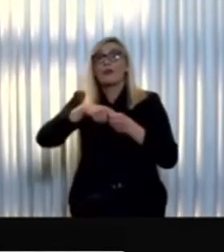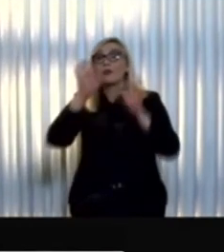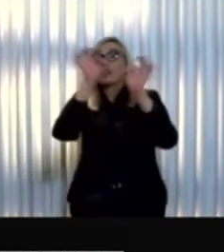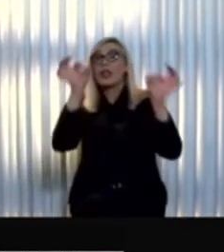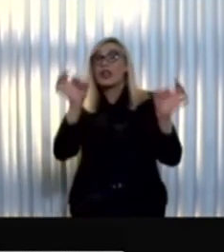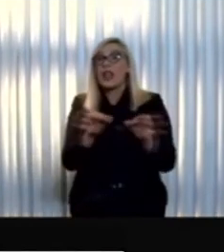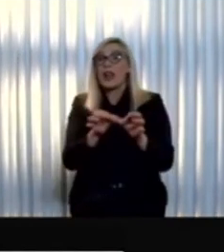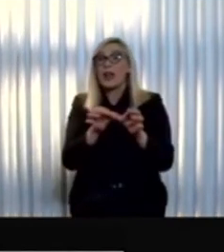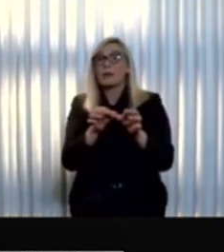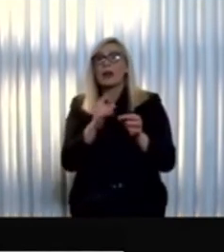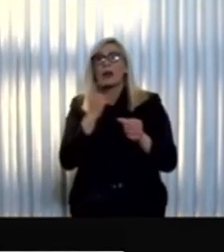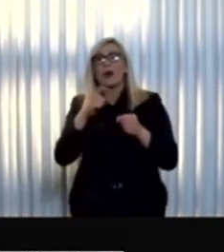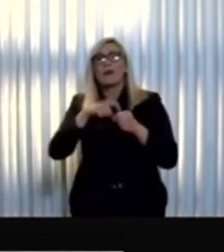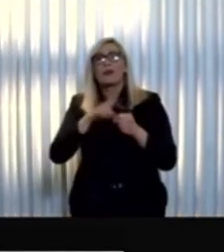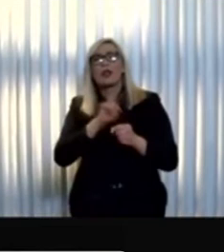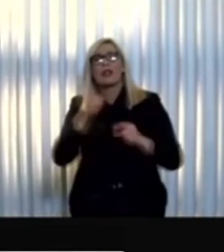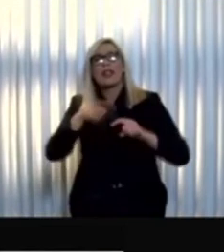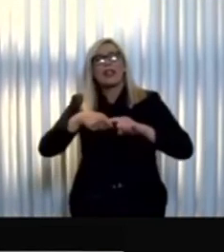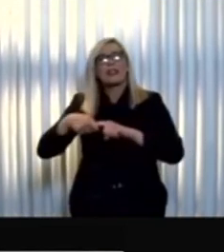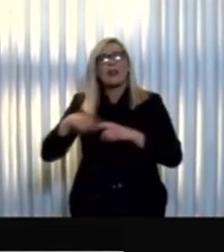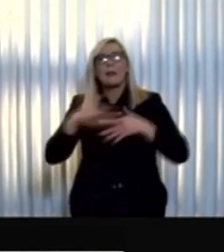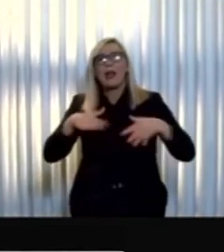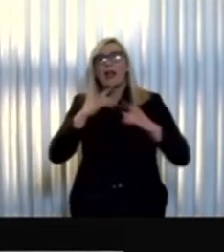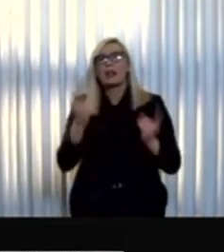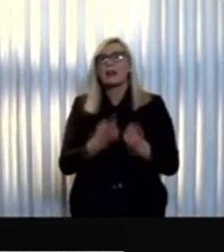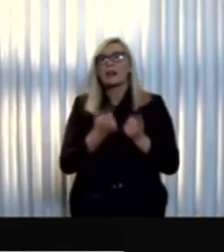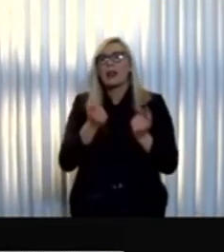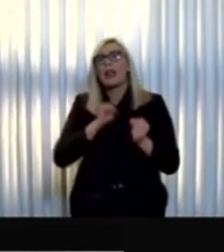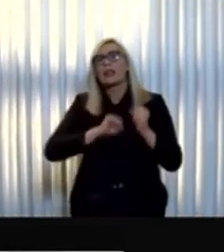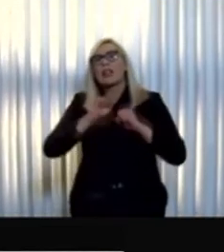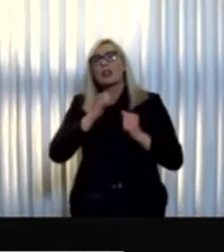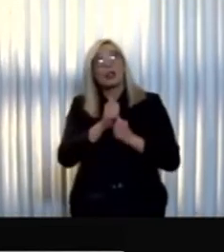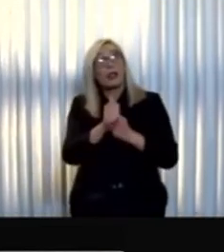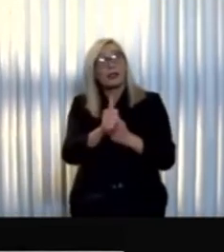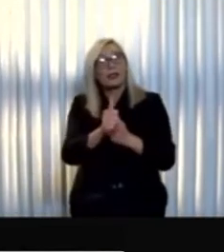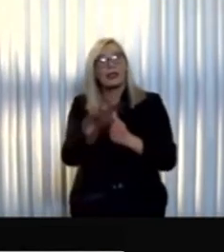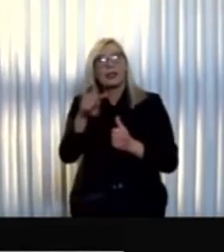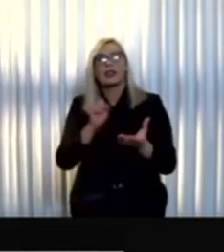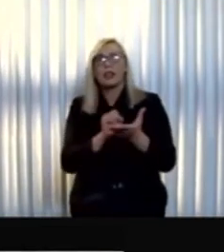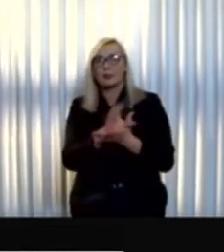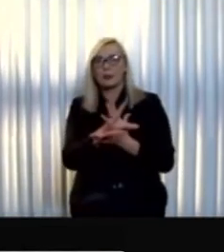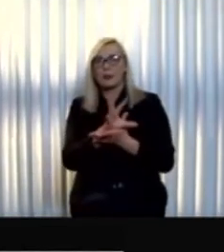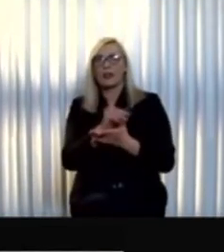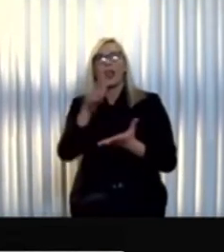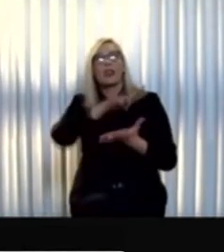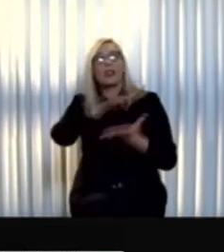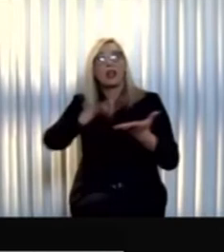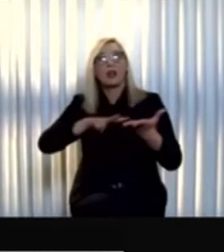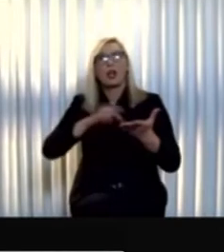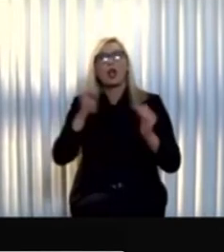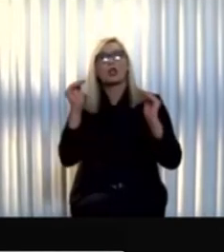вклучи независни механизми за промовирање, заштита и следење на проведувањето на конвенцијата